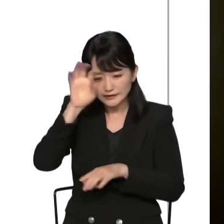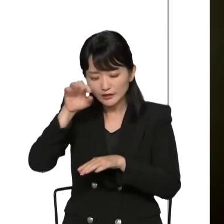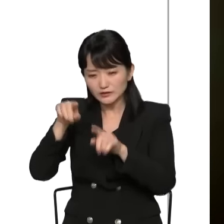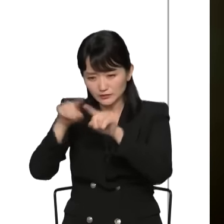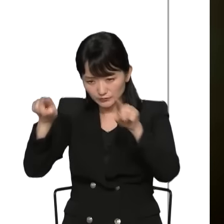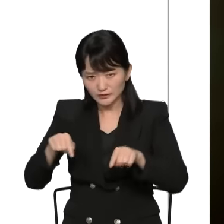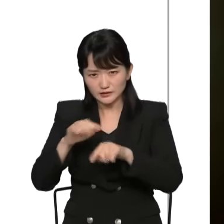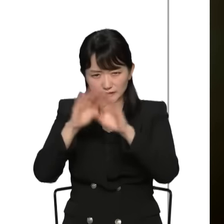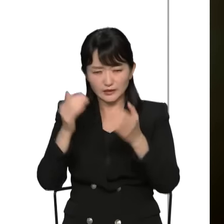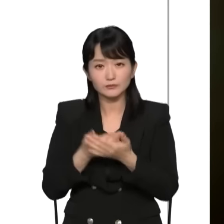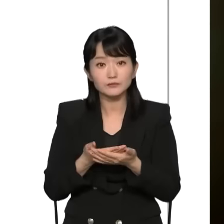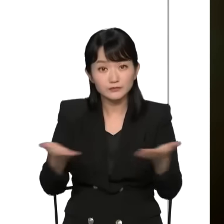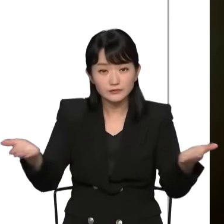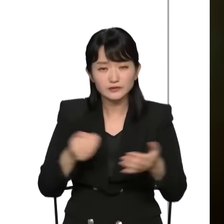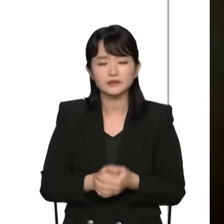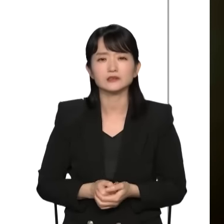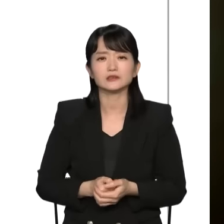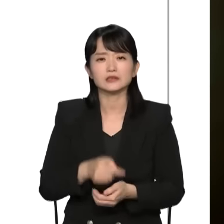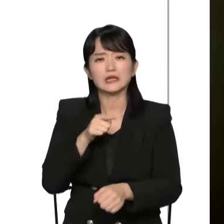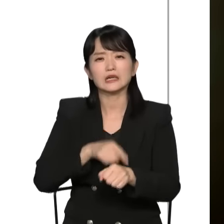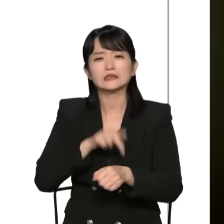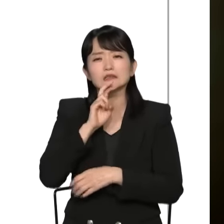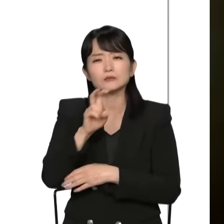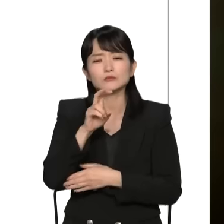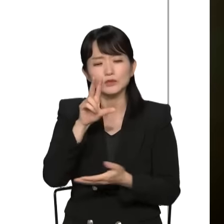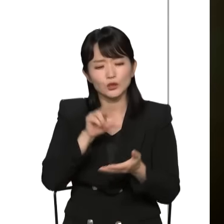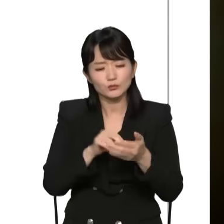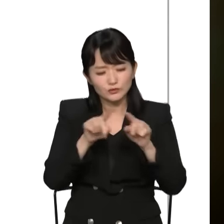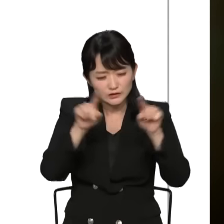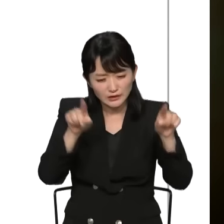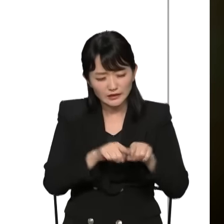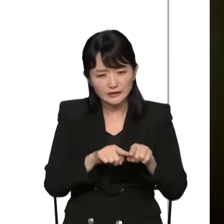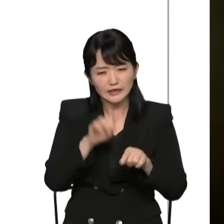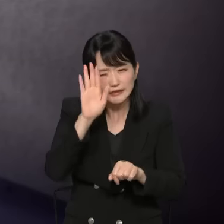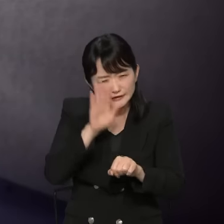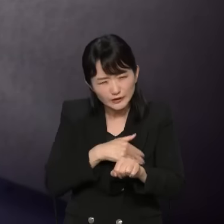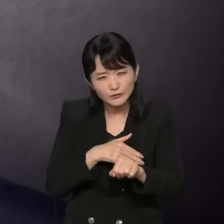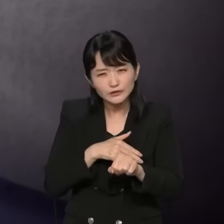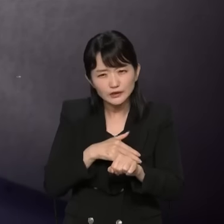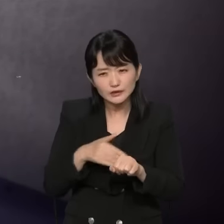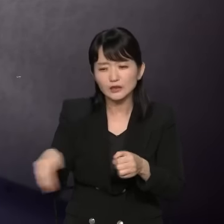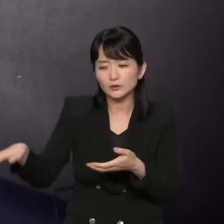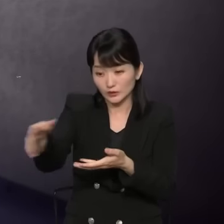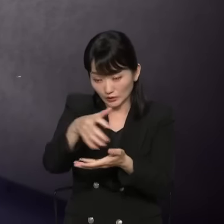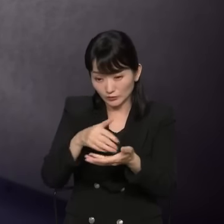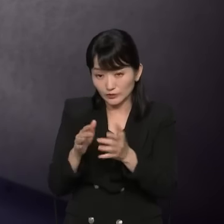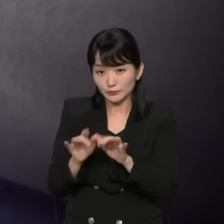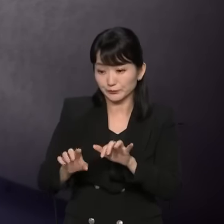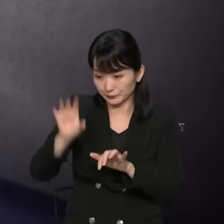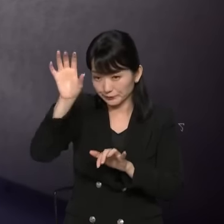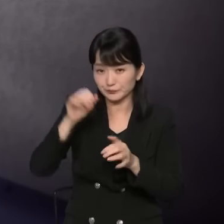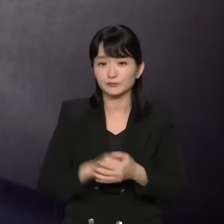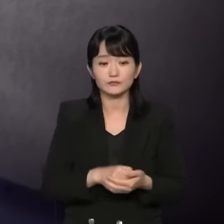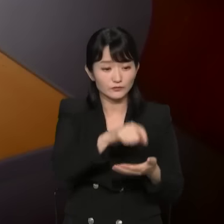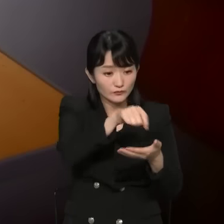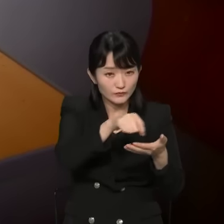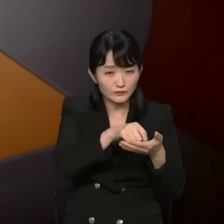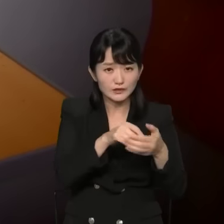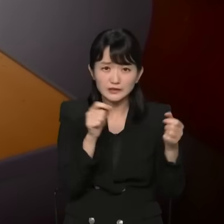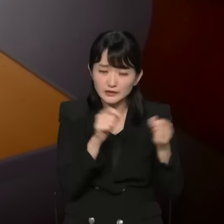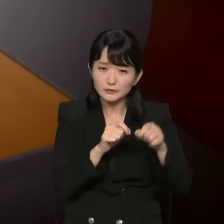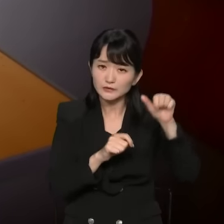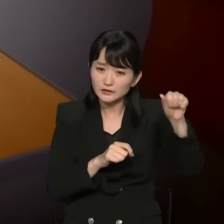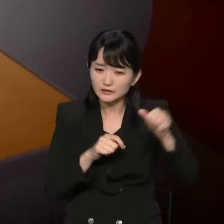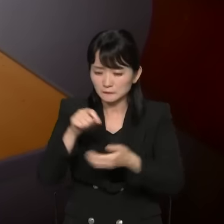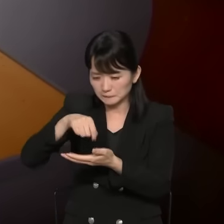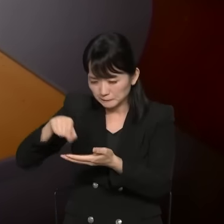1시 20분 넘어서 문제지도 잘못 줬다고 다시 회수했다는 글도 있었습니다. 이 논술 시험엔 단답형 문항 6개, 서술형